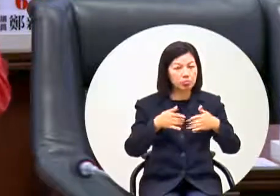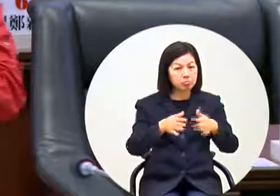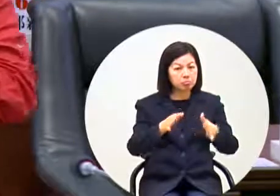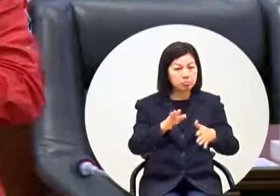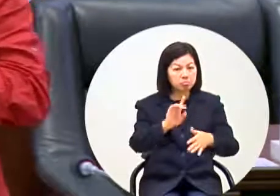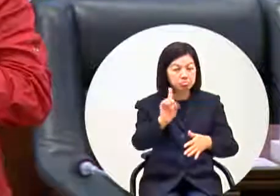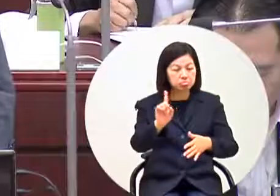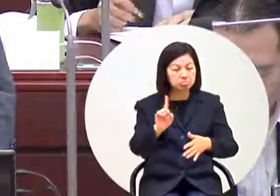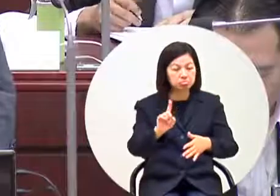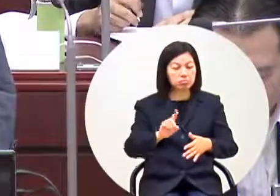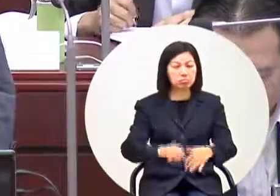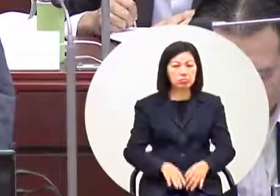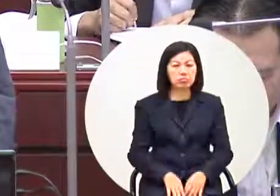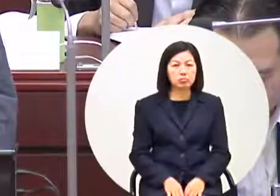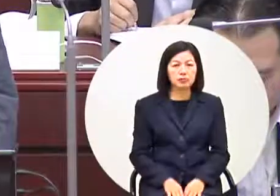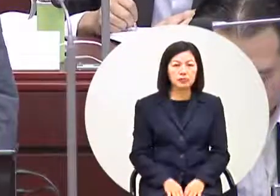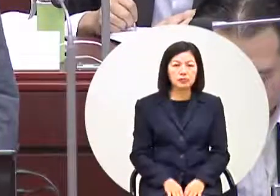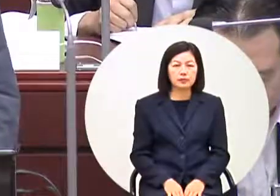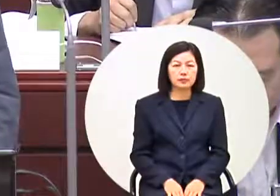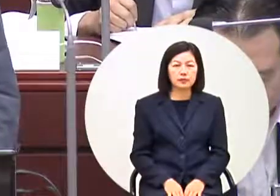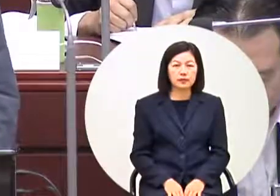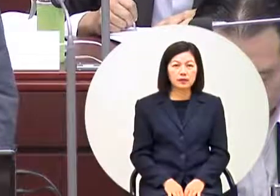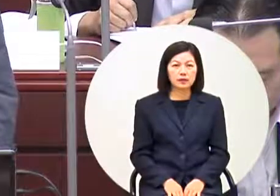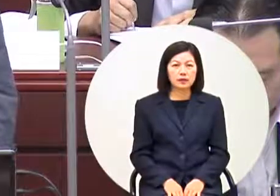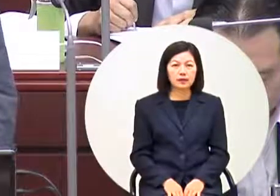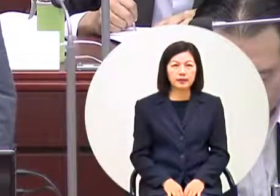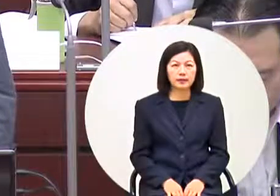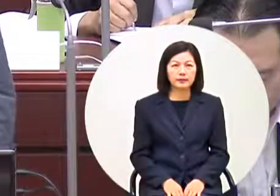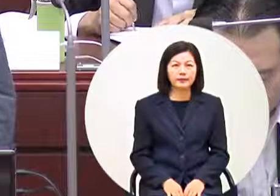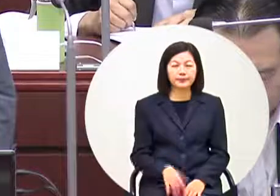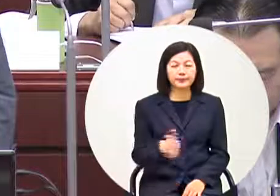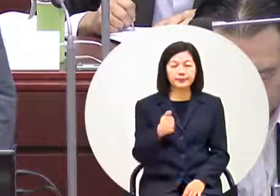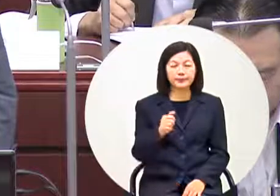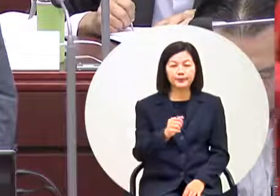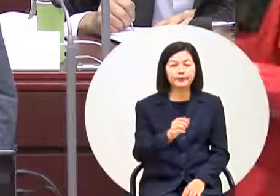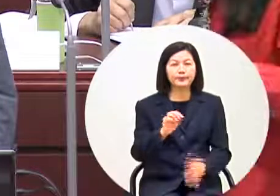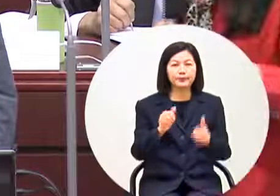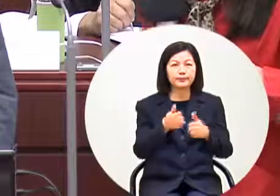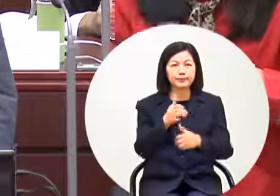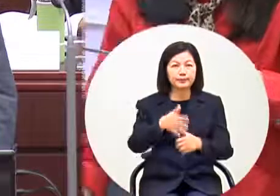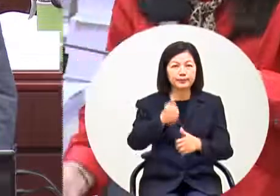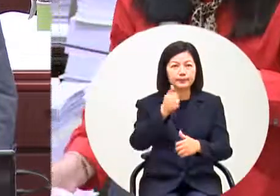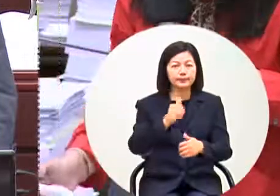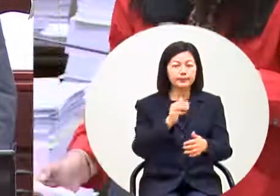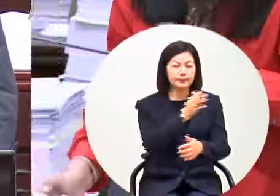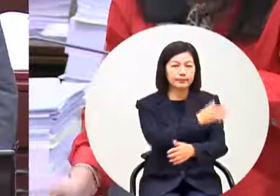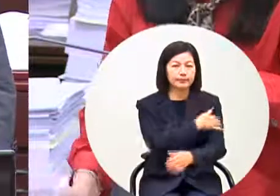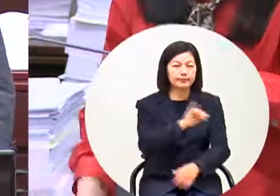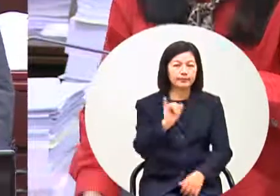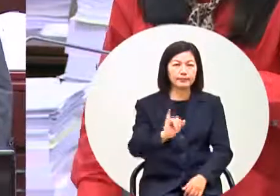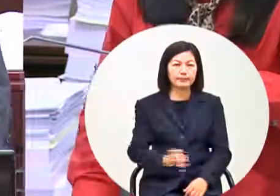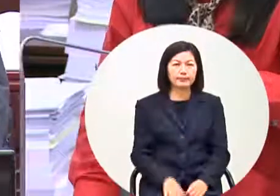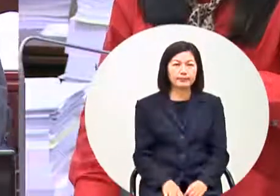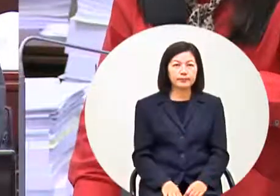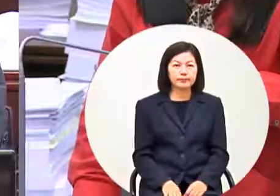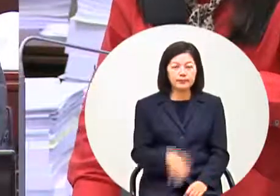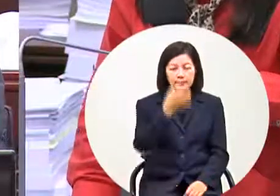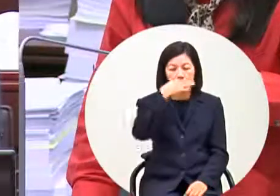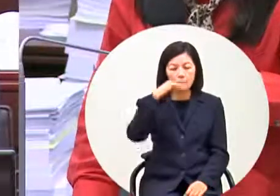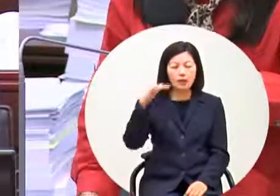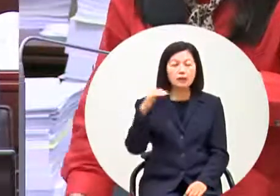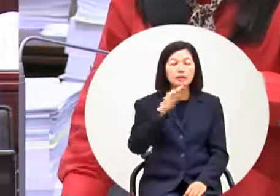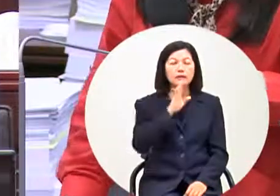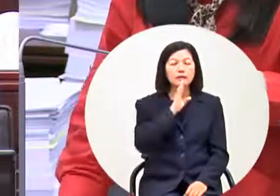请市长说明。 谢谢议长，谢谢陈议员。凤山是高雄市非常有历史